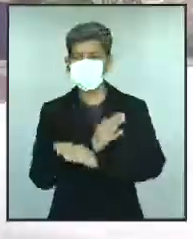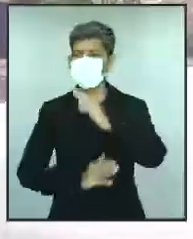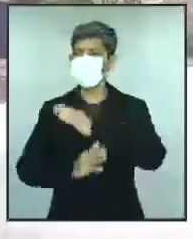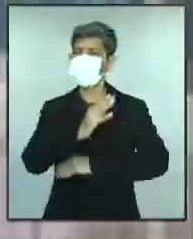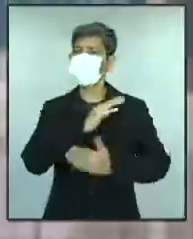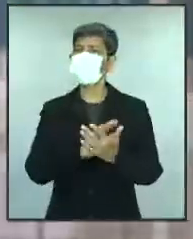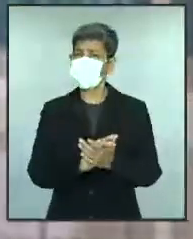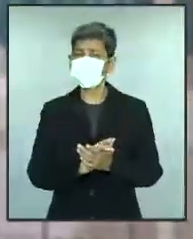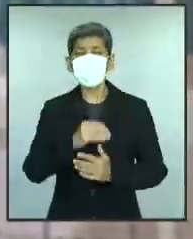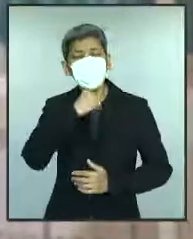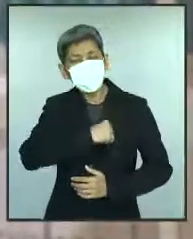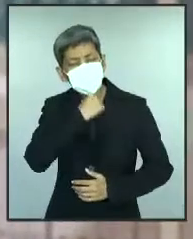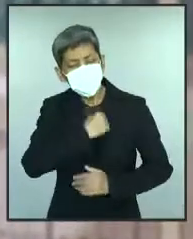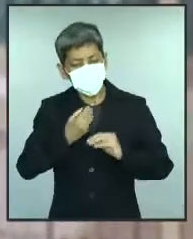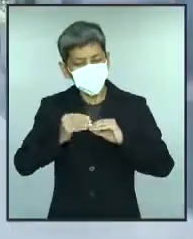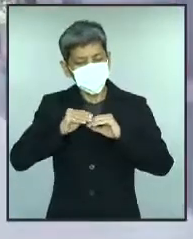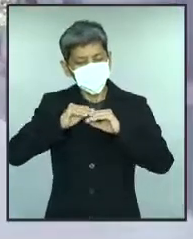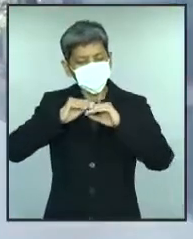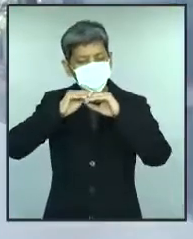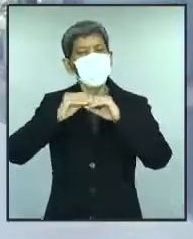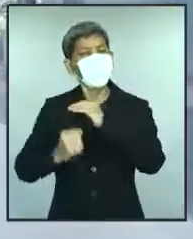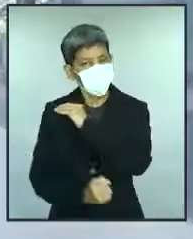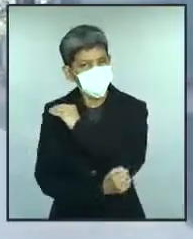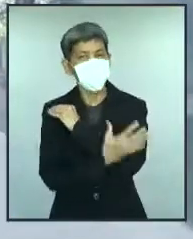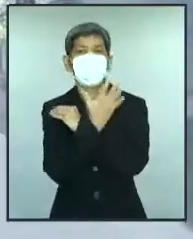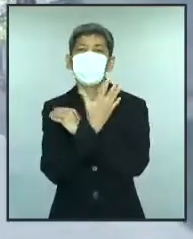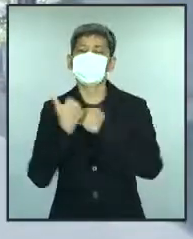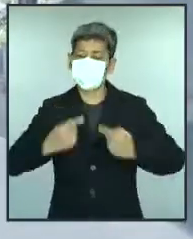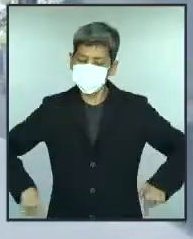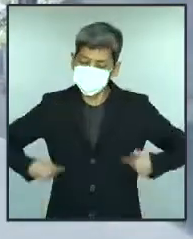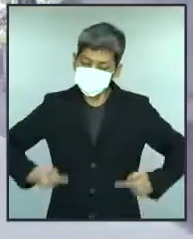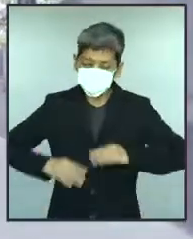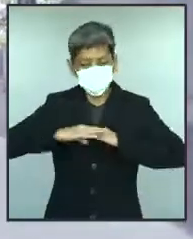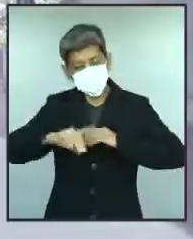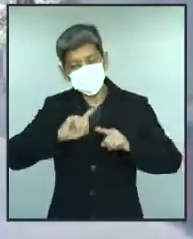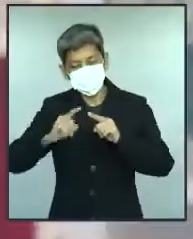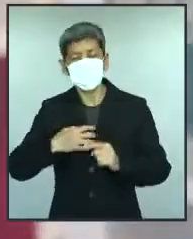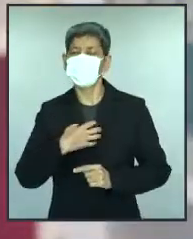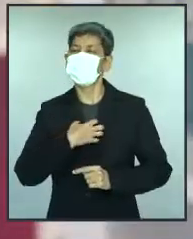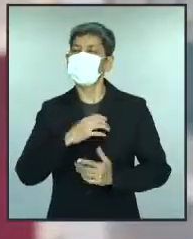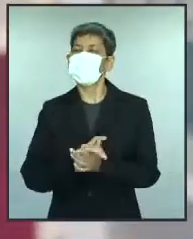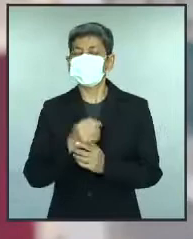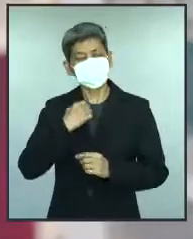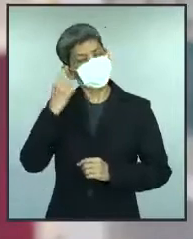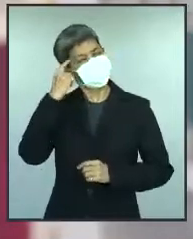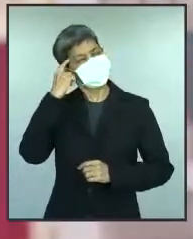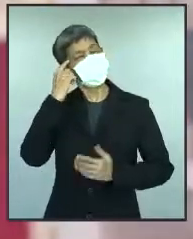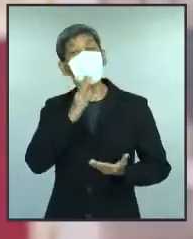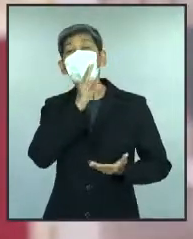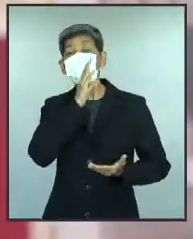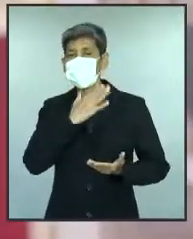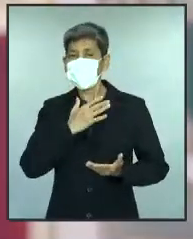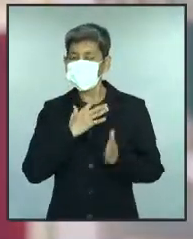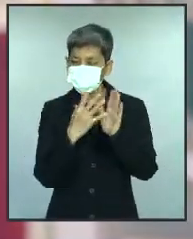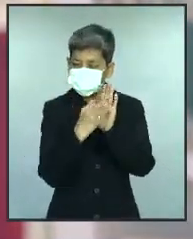นพิการหรือแม้กระทั่งผู้สูงอายุที่เพิ่มมากขึ้นเขามีโอกาสได้เข้าถึงอุปกรณ์ที่มากกว่าที่ควรจะเป็นเราก็มองในโมเดลว่าถ้าเกิดเ